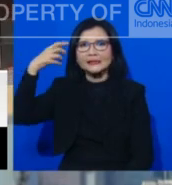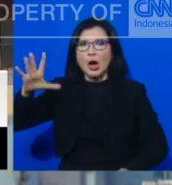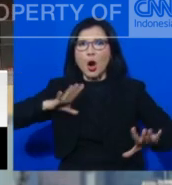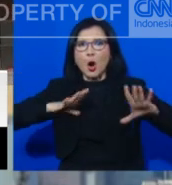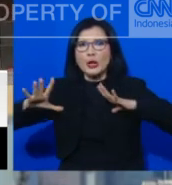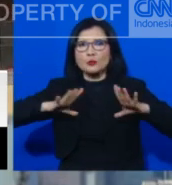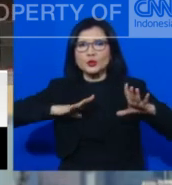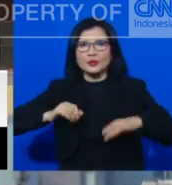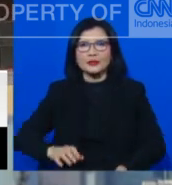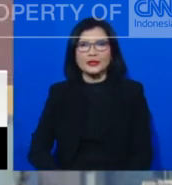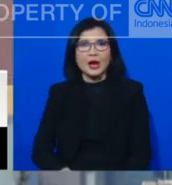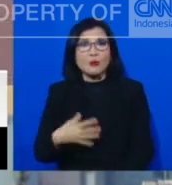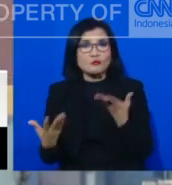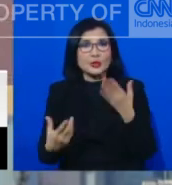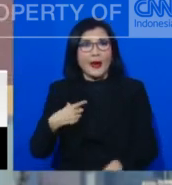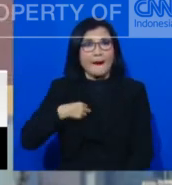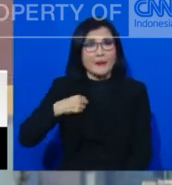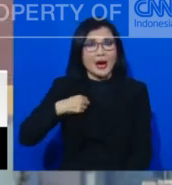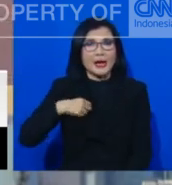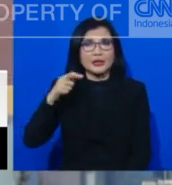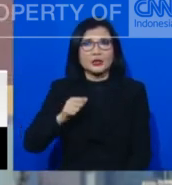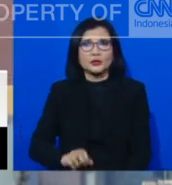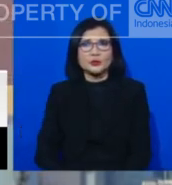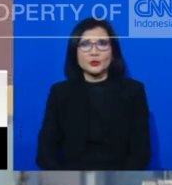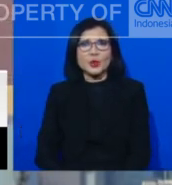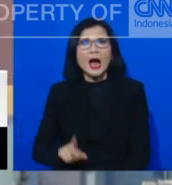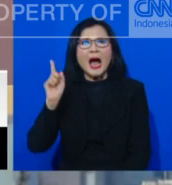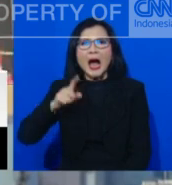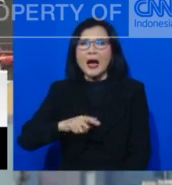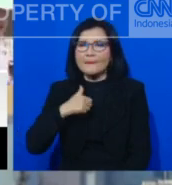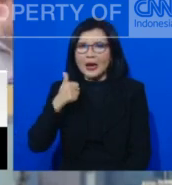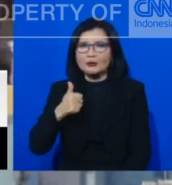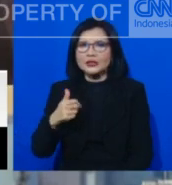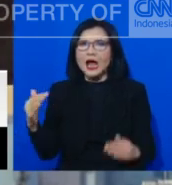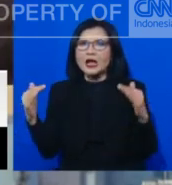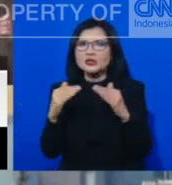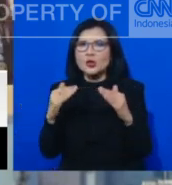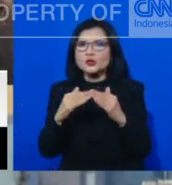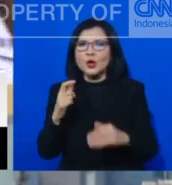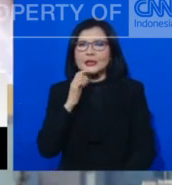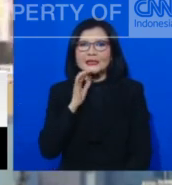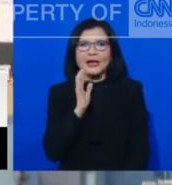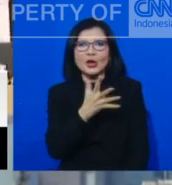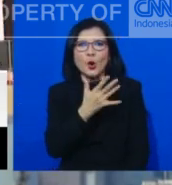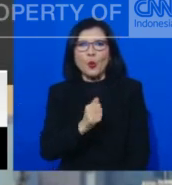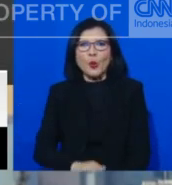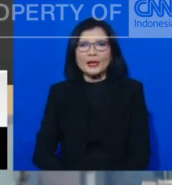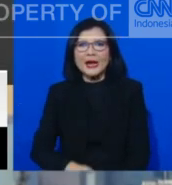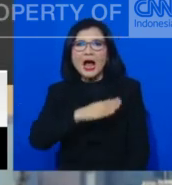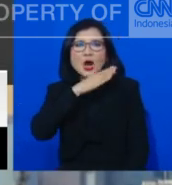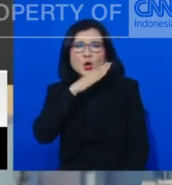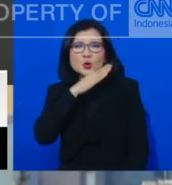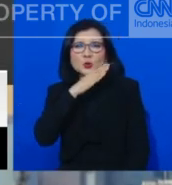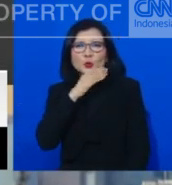katanya mungkin ya pakaian mereka itu lebih kontras dengan warna champar jadi bisa lebih Stand Up lah oke